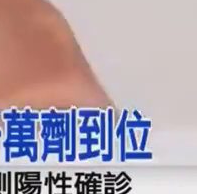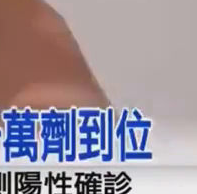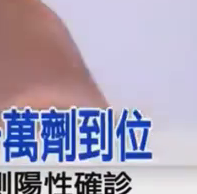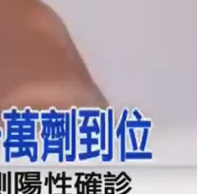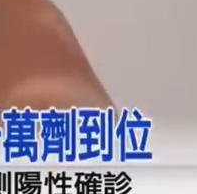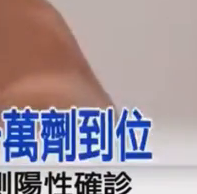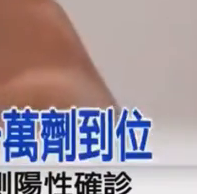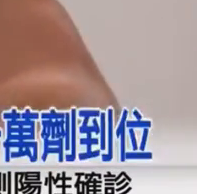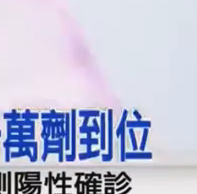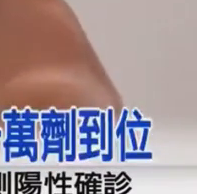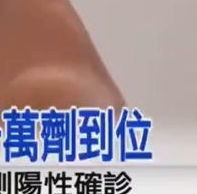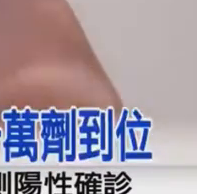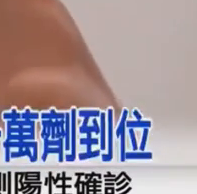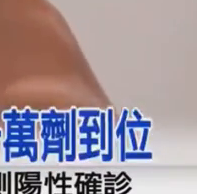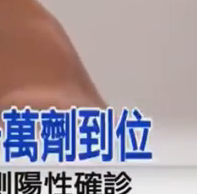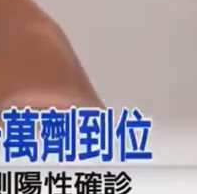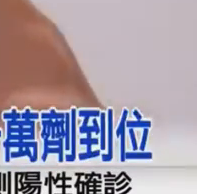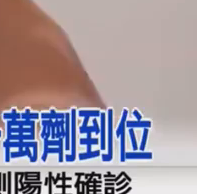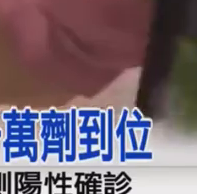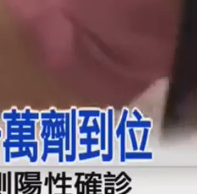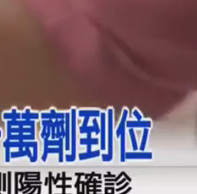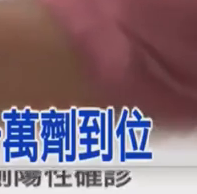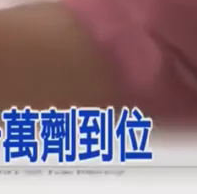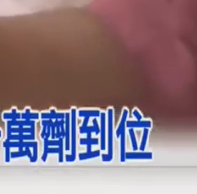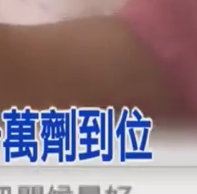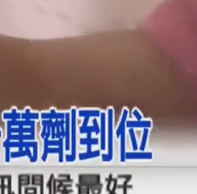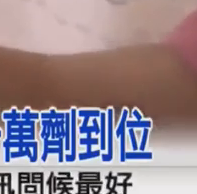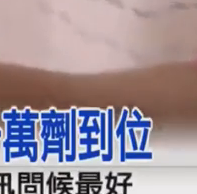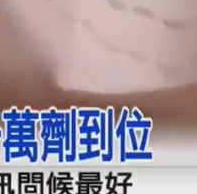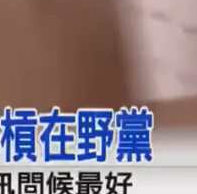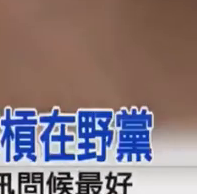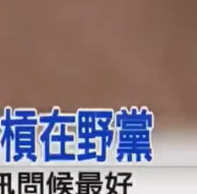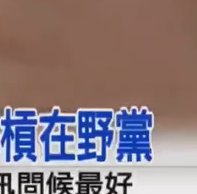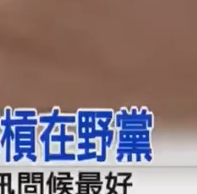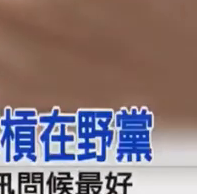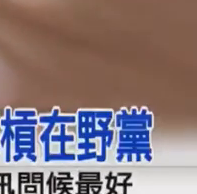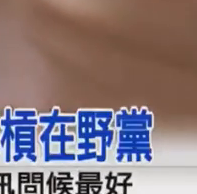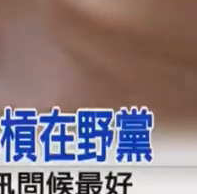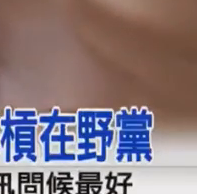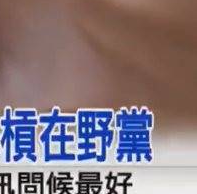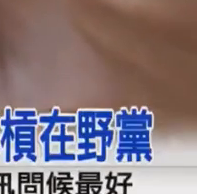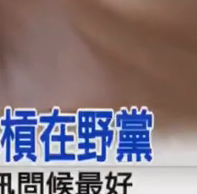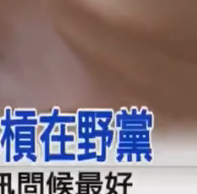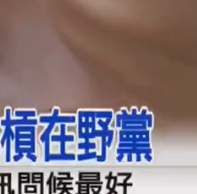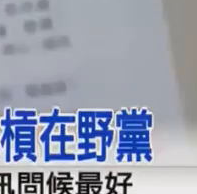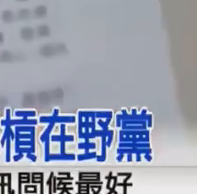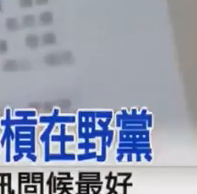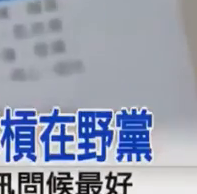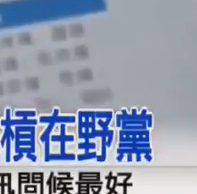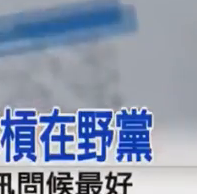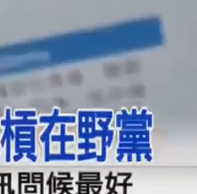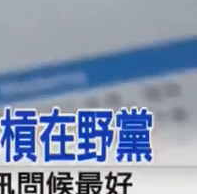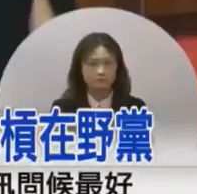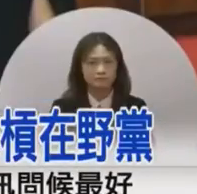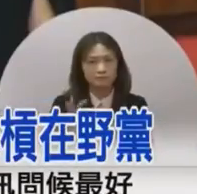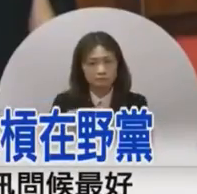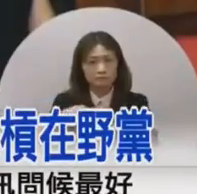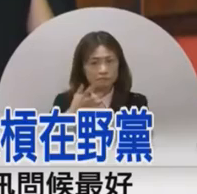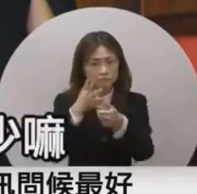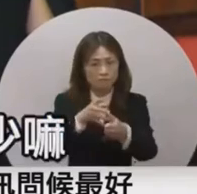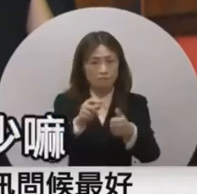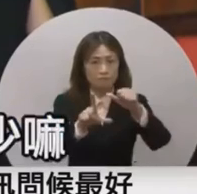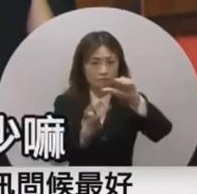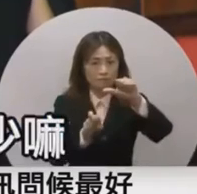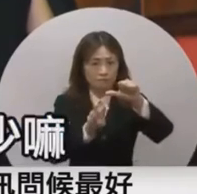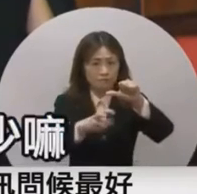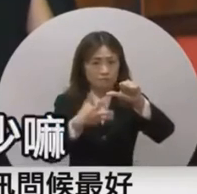贞昌宣布八月底渴望有千万剂到位，但买疫苗花了多少钱，苏贞昌就是不说，不断跳针，仿佛世纪大秘密。 68号